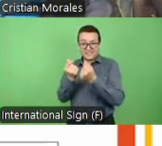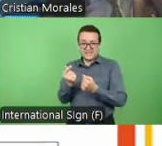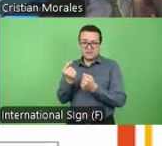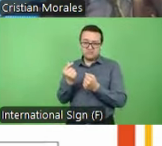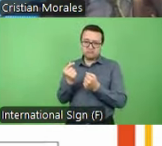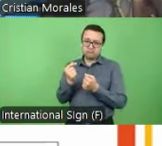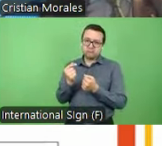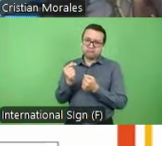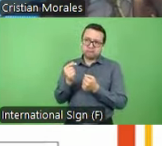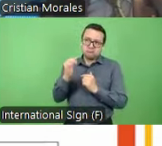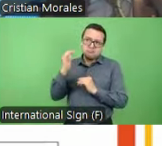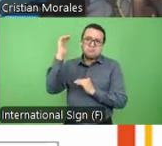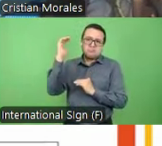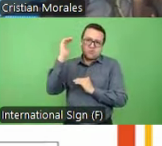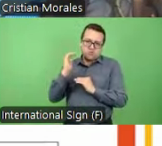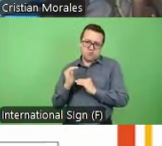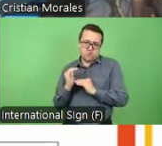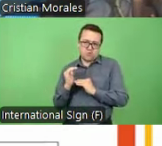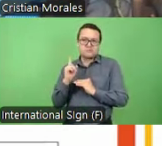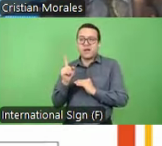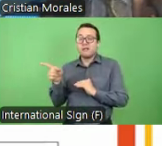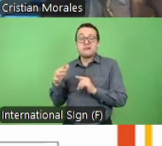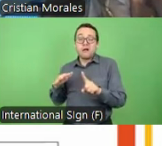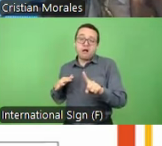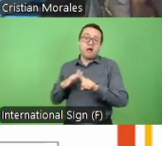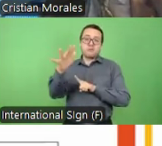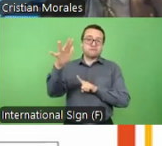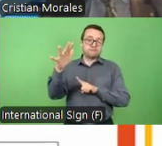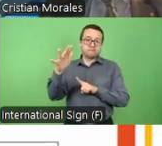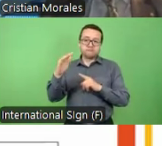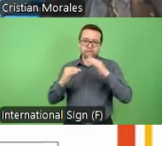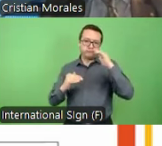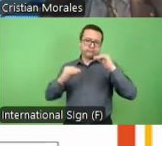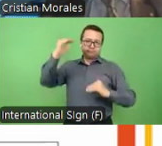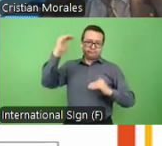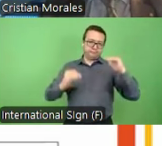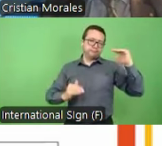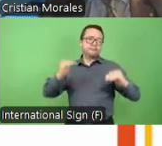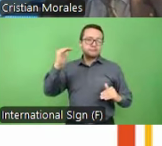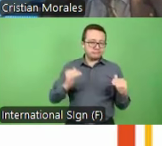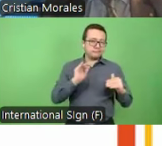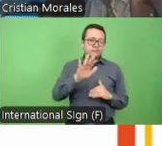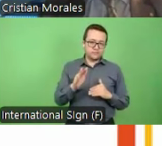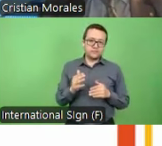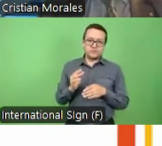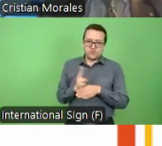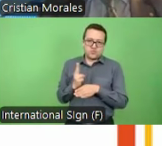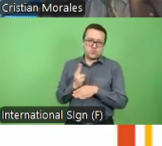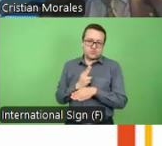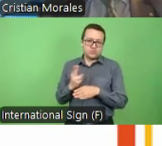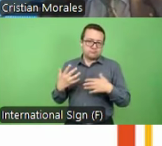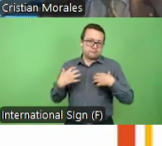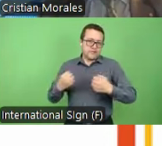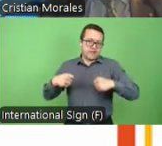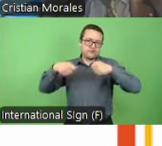réduite, mayor impacto en términos c'est de elle qui a inequidades un en la impact utilización plus de los important servicios en de salud. termes d'inégalité Cuando hablamos de dans